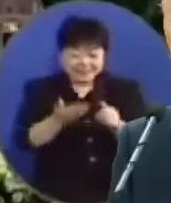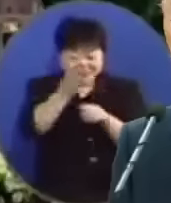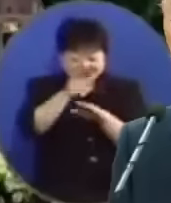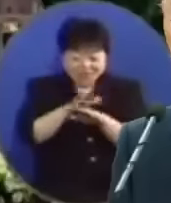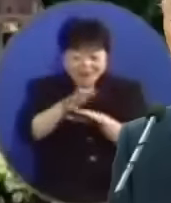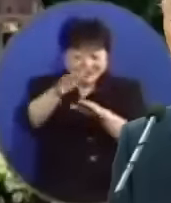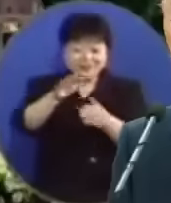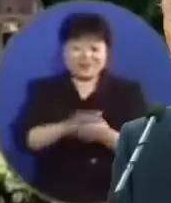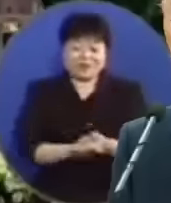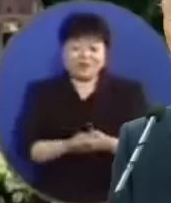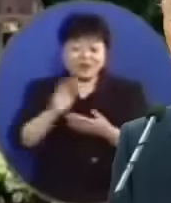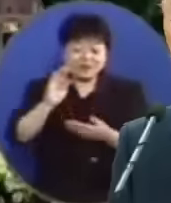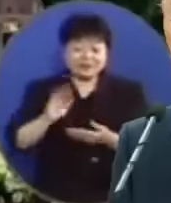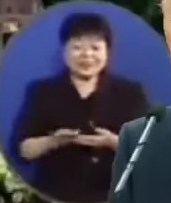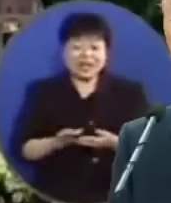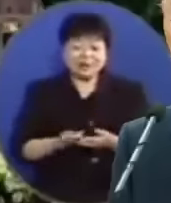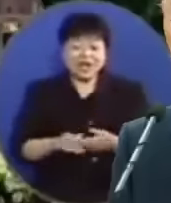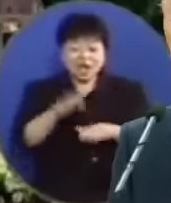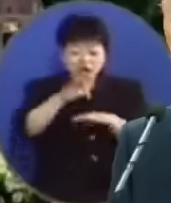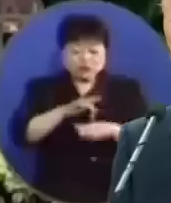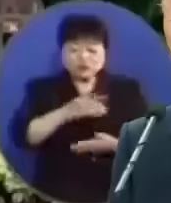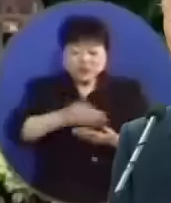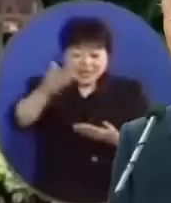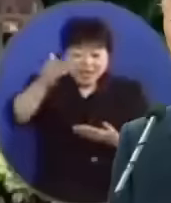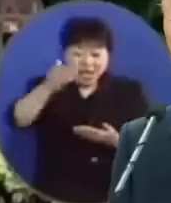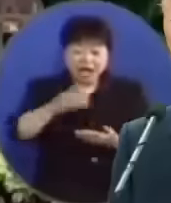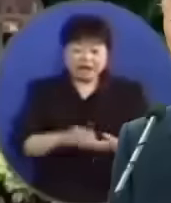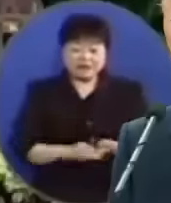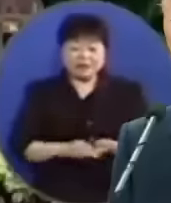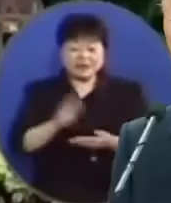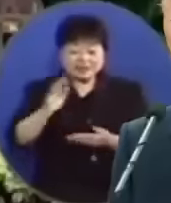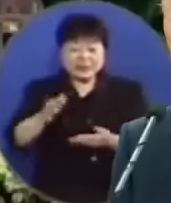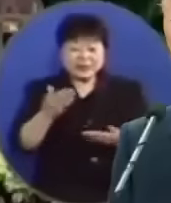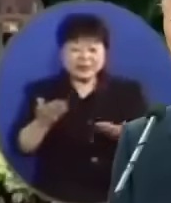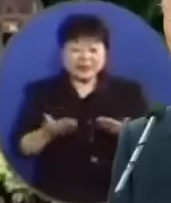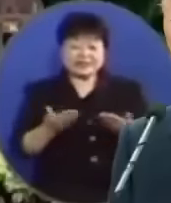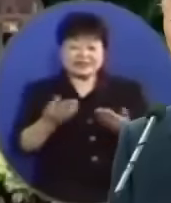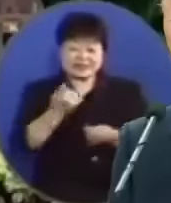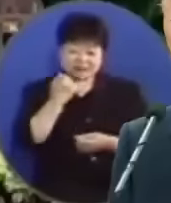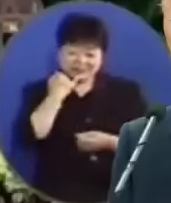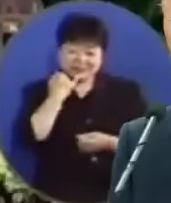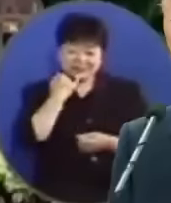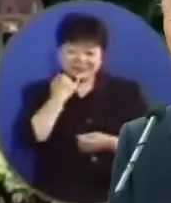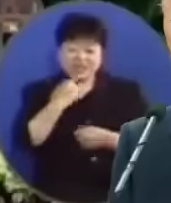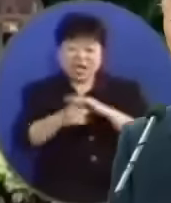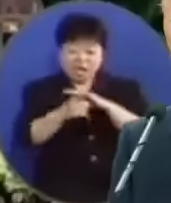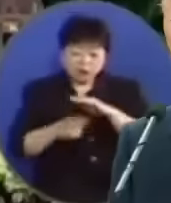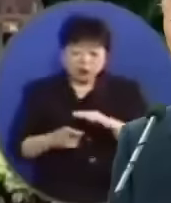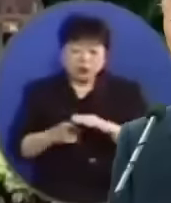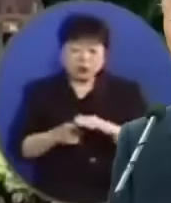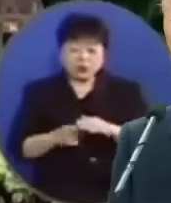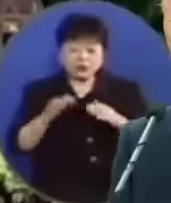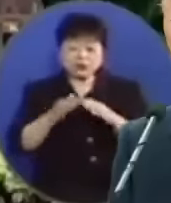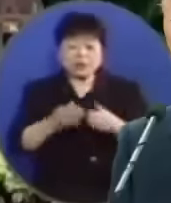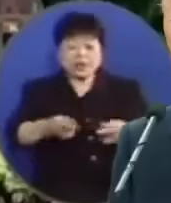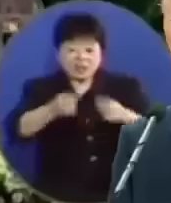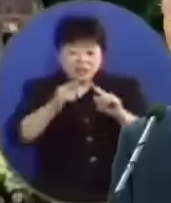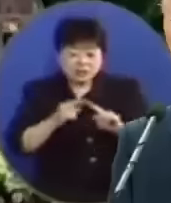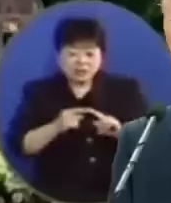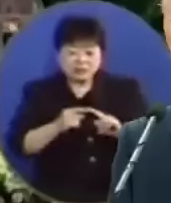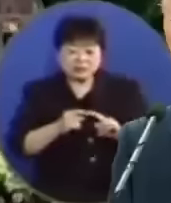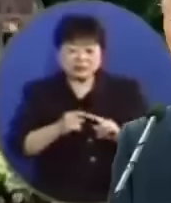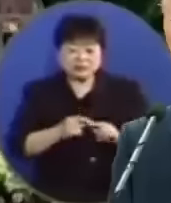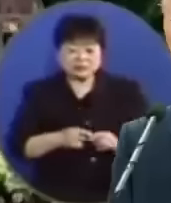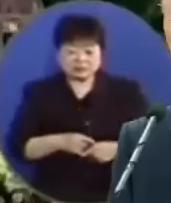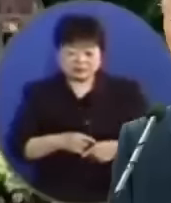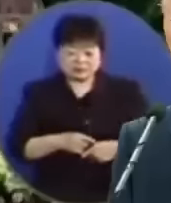예배하고 그 다음에는 귀신 쫓아내고 그 다음에 우리가 다른 것 해야 되는 것입니다. 도적놈을 갖다 집에 두고는 무슨 일을 해도